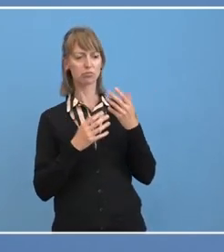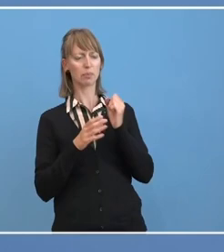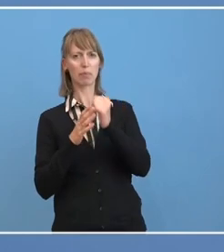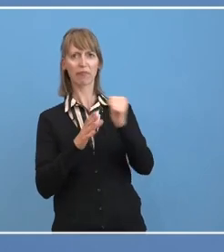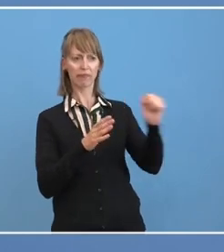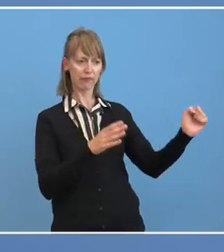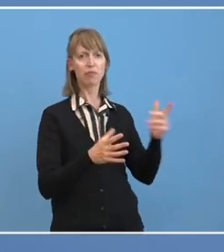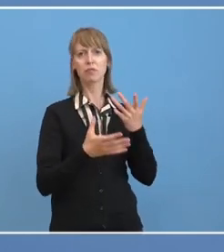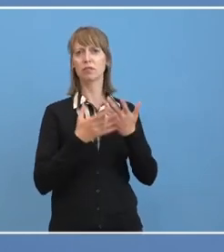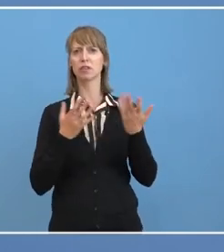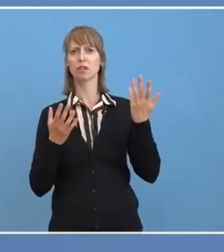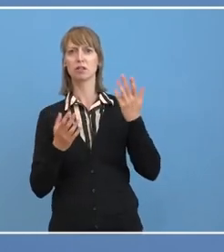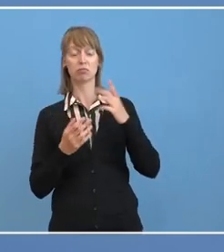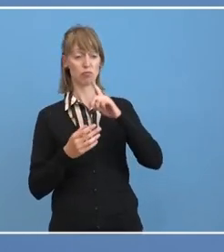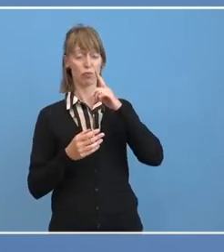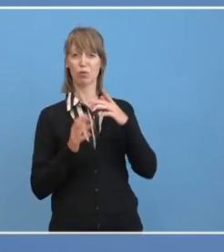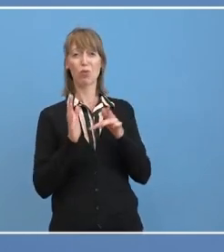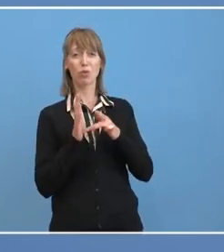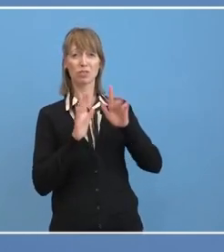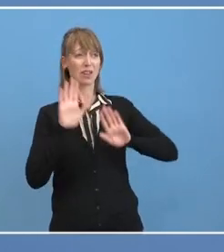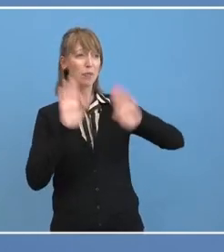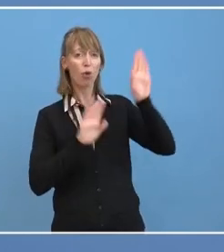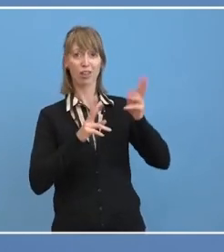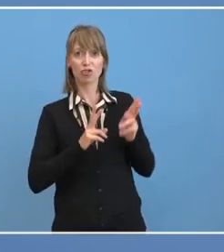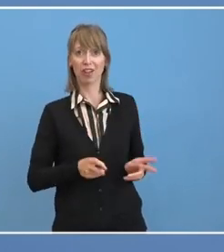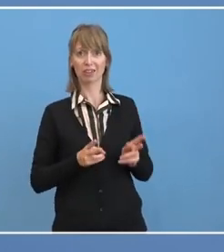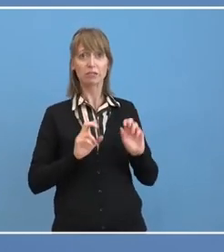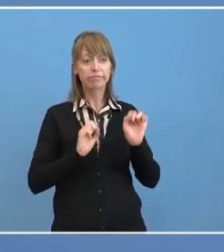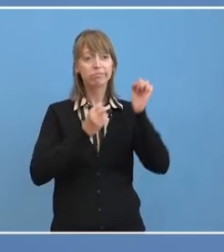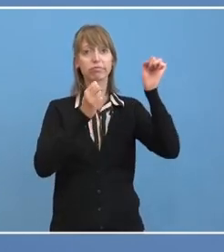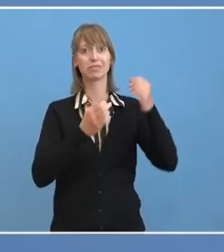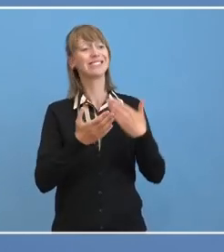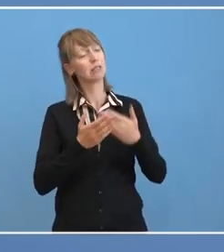werden, nur aufgrund der Ausübung ihrer demokratischen Rechte, unverzüglich freigelassen werden sollen.